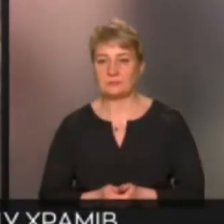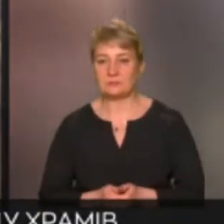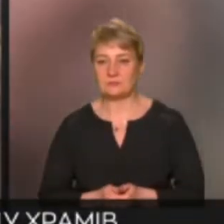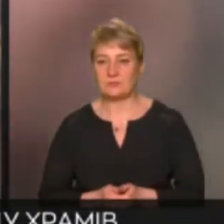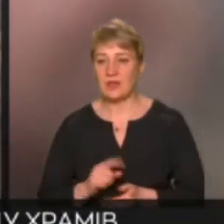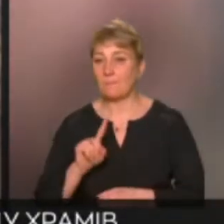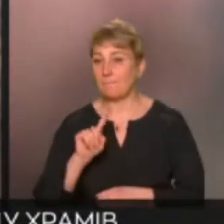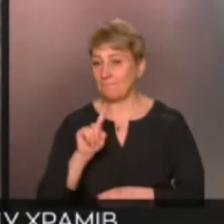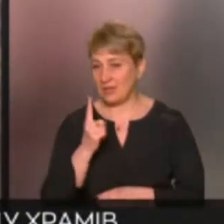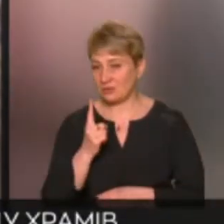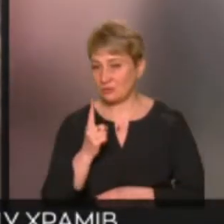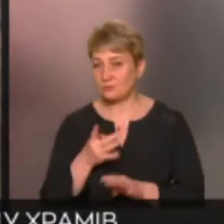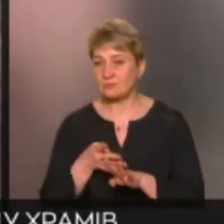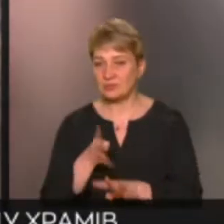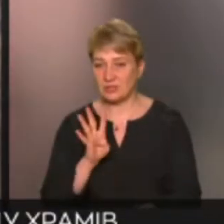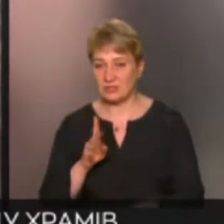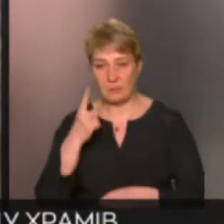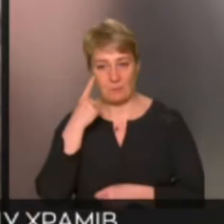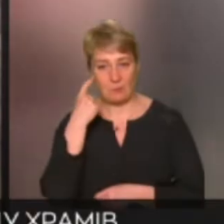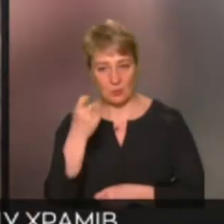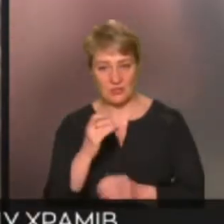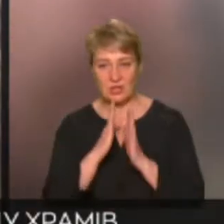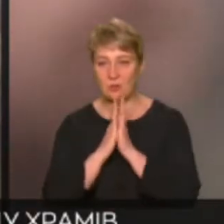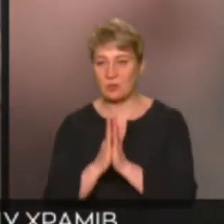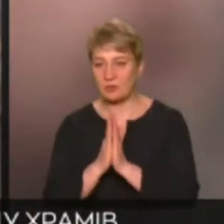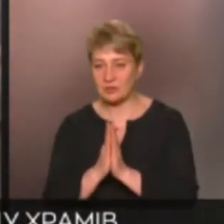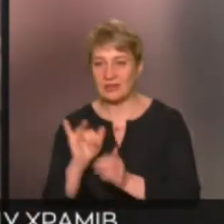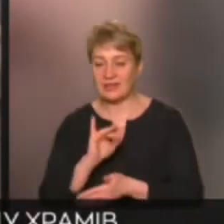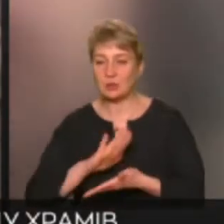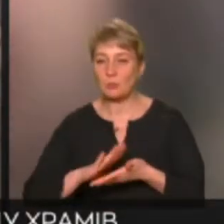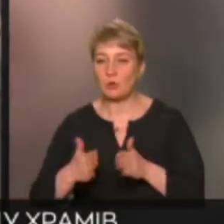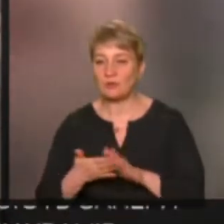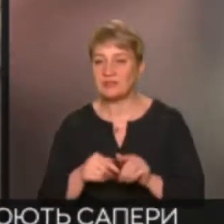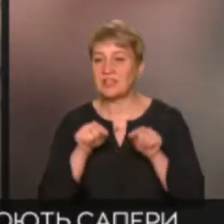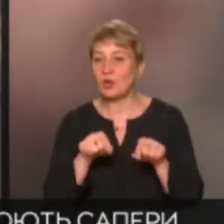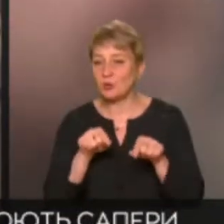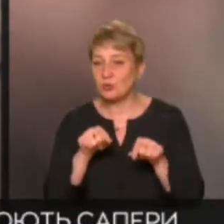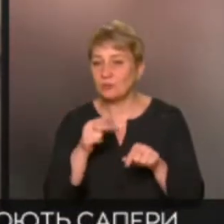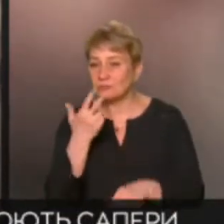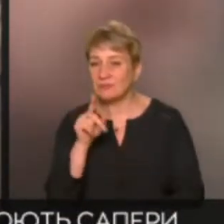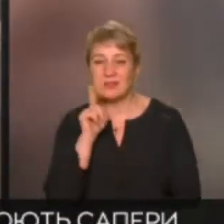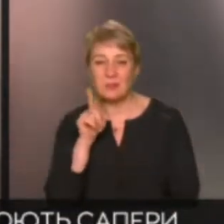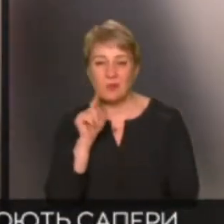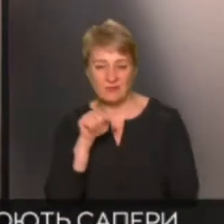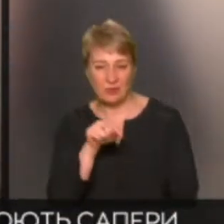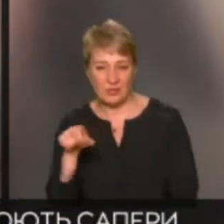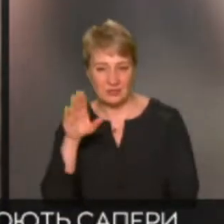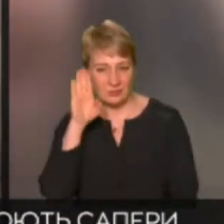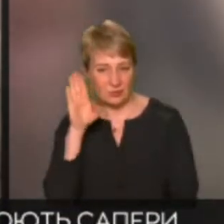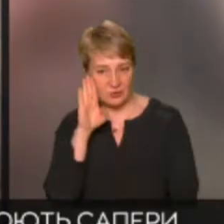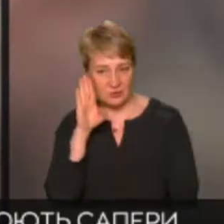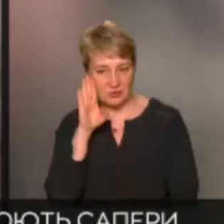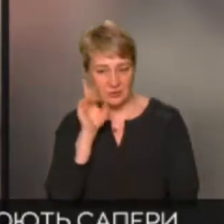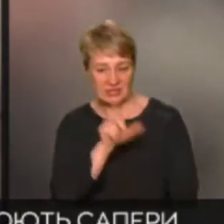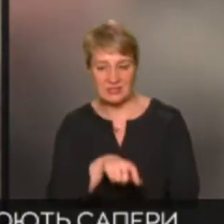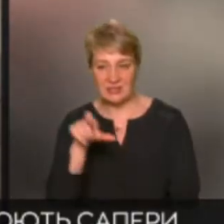Перше-наперше, в мене попередження, прохання до молоді, отої неповнолітньої, чоловічої статі